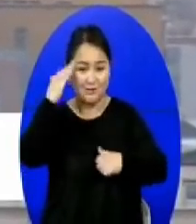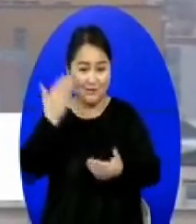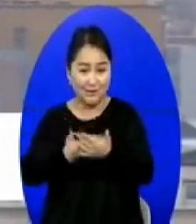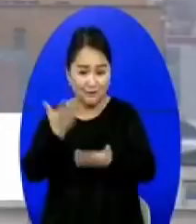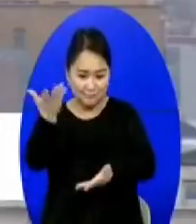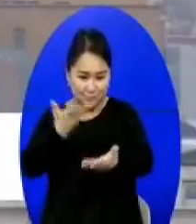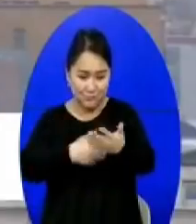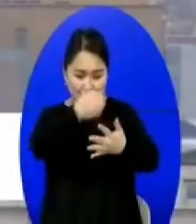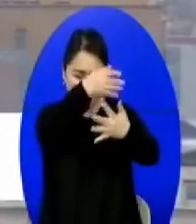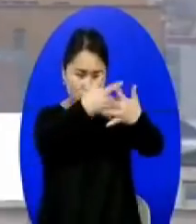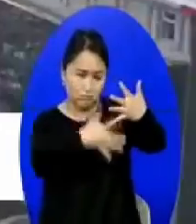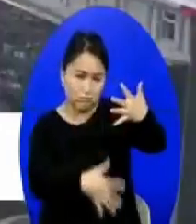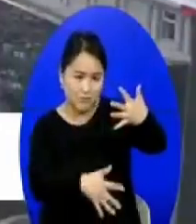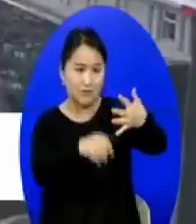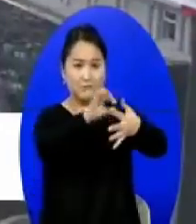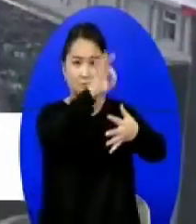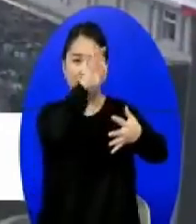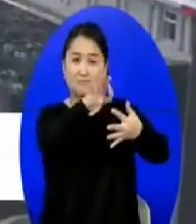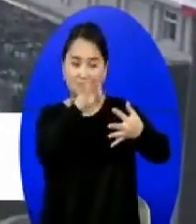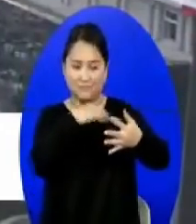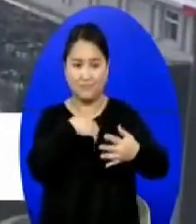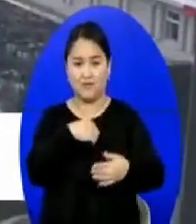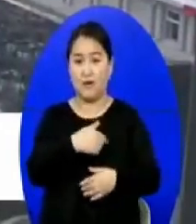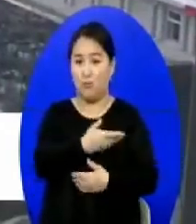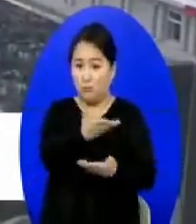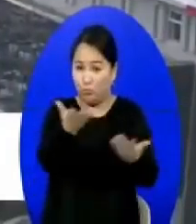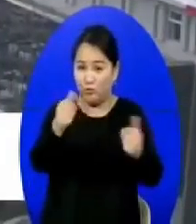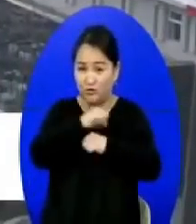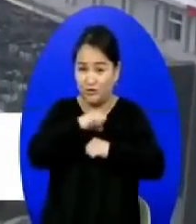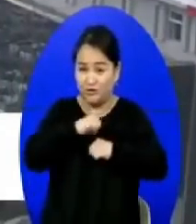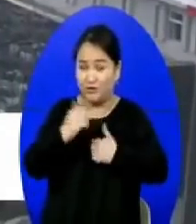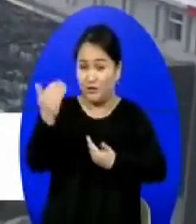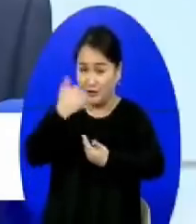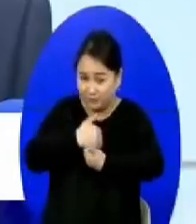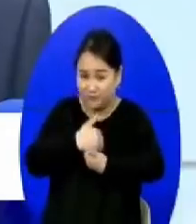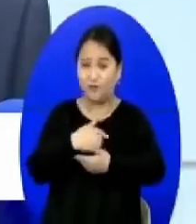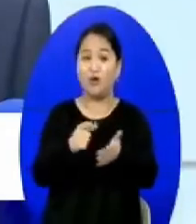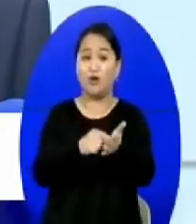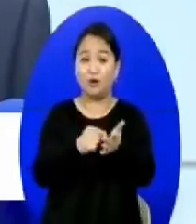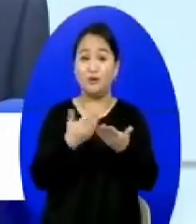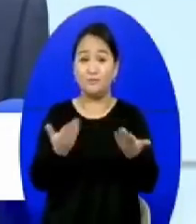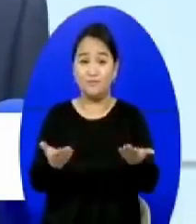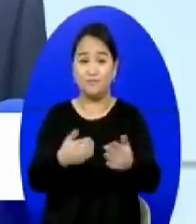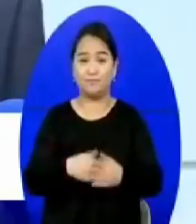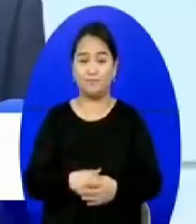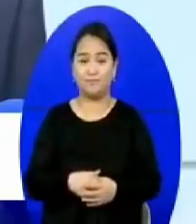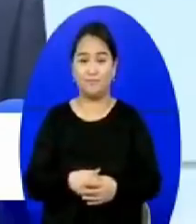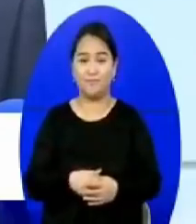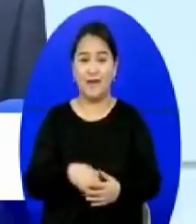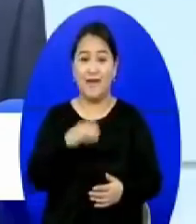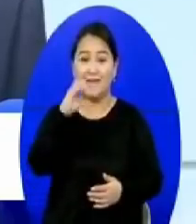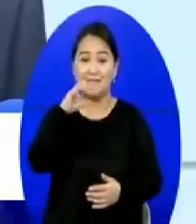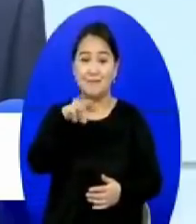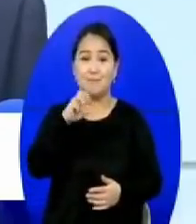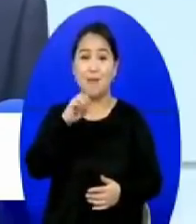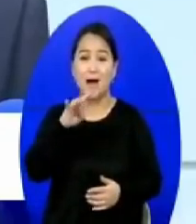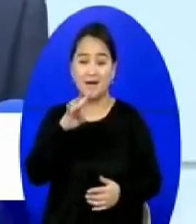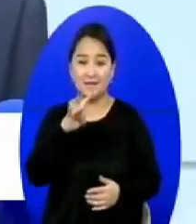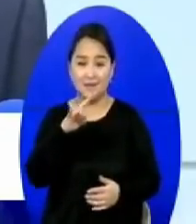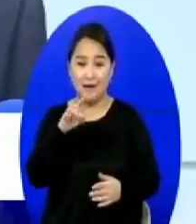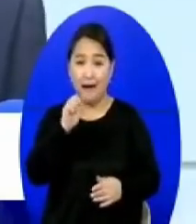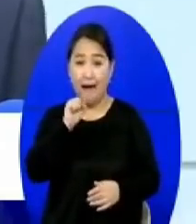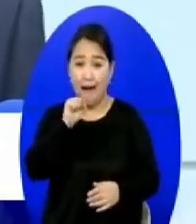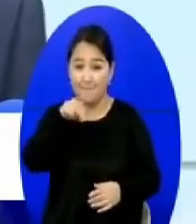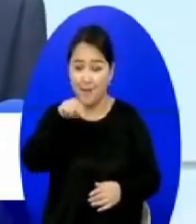төлөвлөж байгаа тул идэвхтэй оролцохыг салбарын мэрэгчлэтнүүд сануулж байсан юм а. Smart App application-ы одоо цэсэнд бол орон